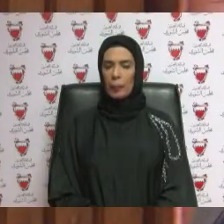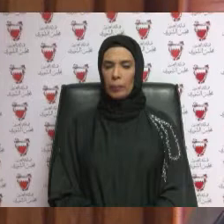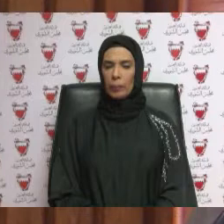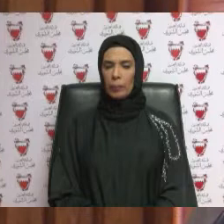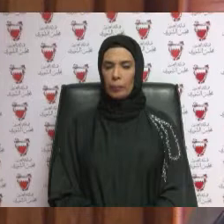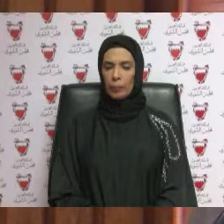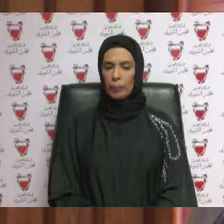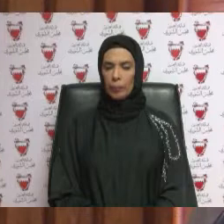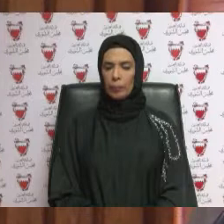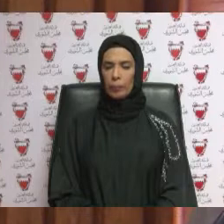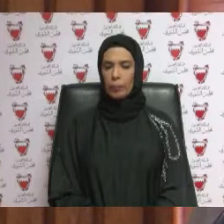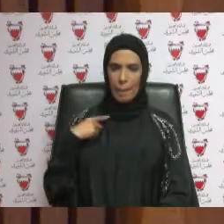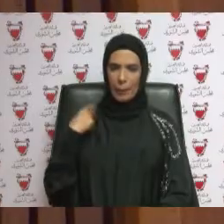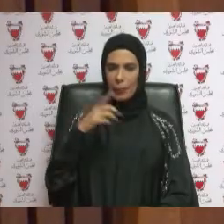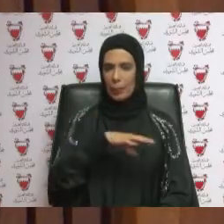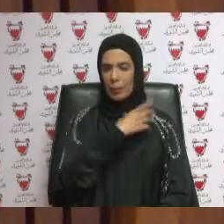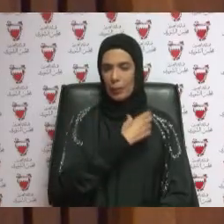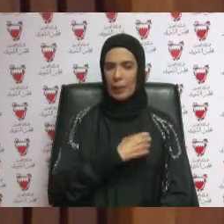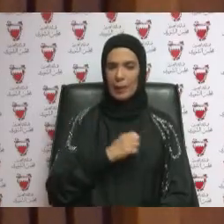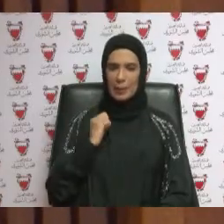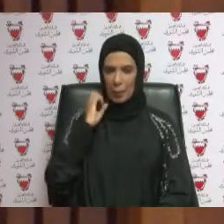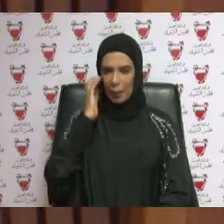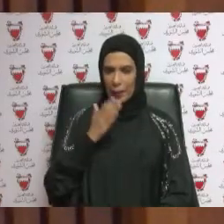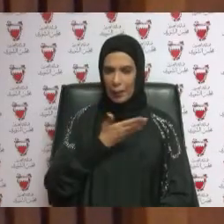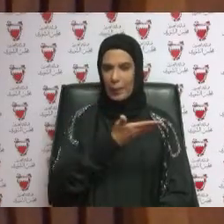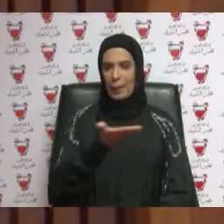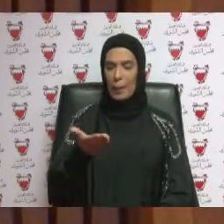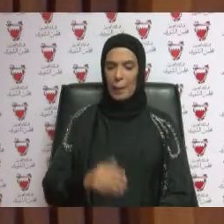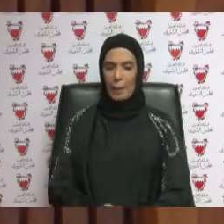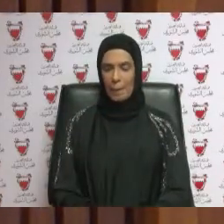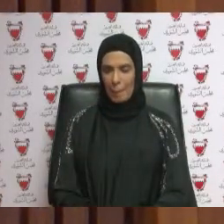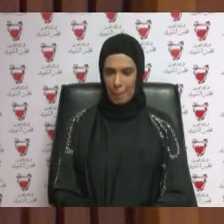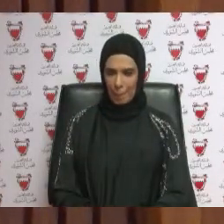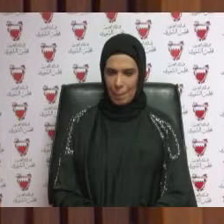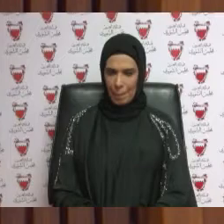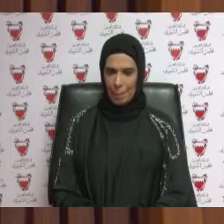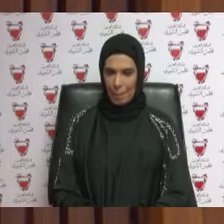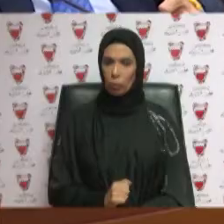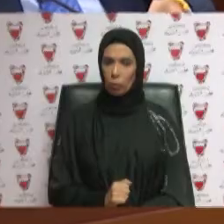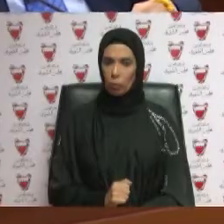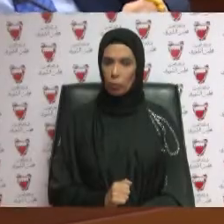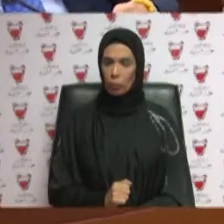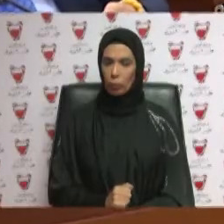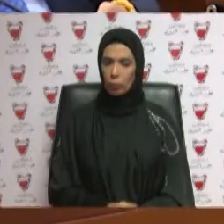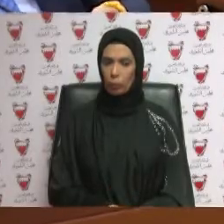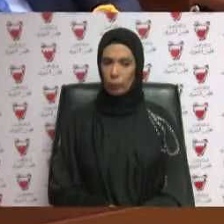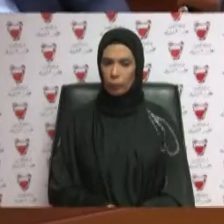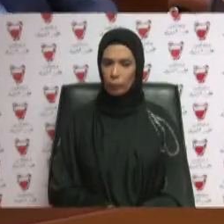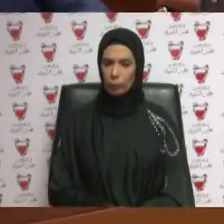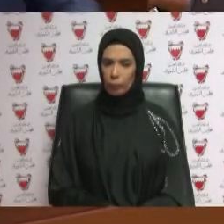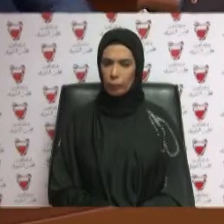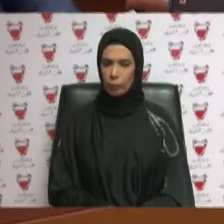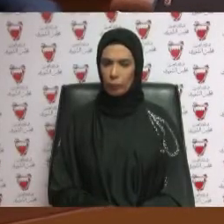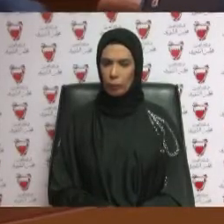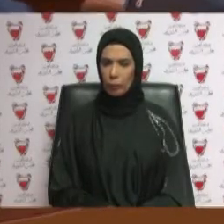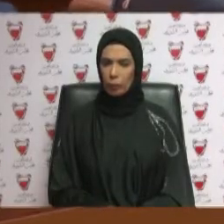الأخ دلال الزايد تفضلي. صباح الخير. صباح النور. طبعا أنا من ضمن أعضاء اللجنة،